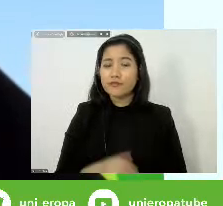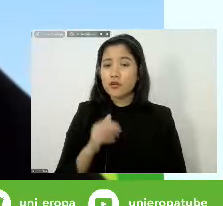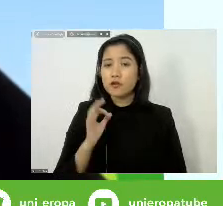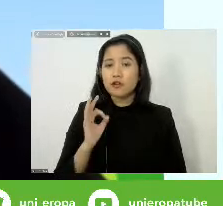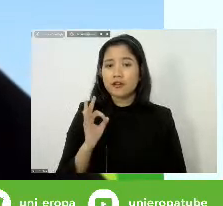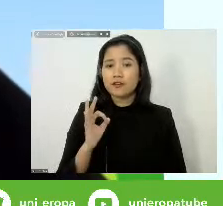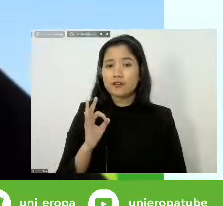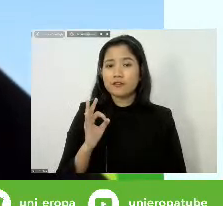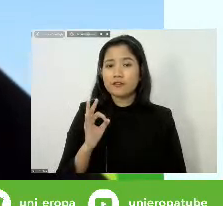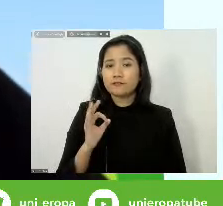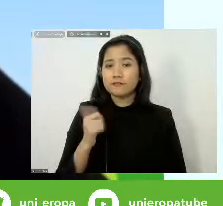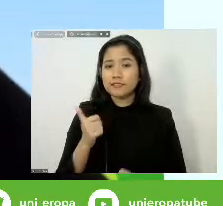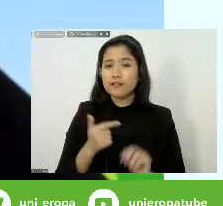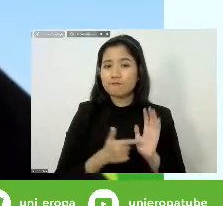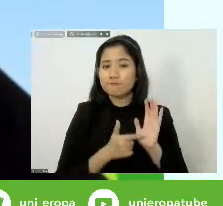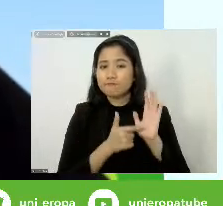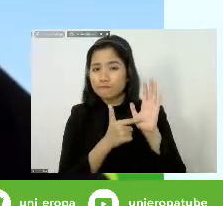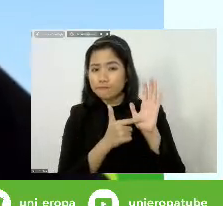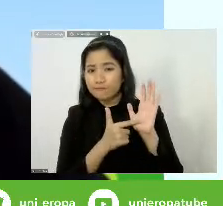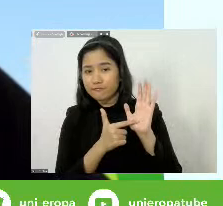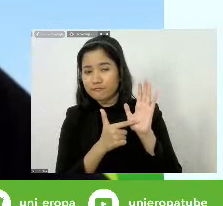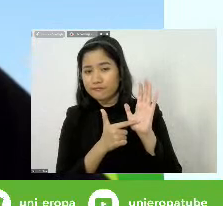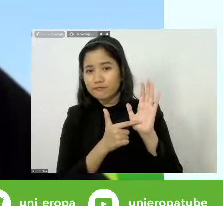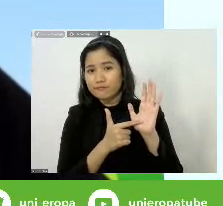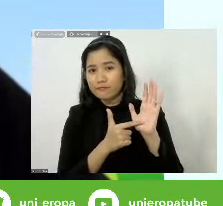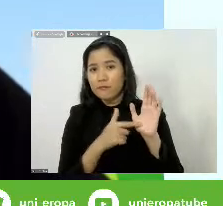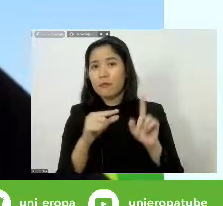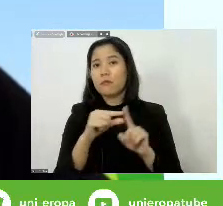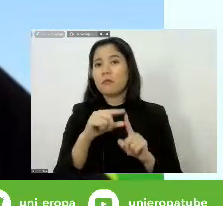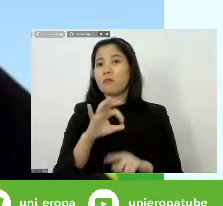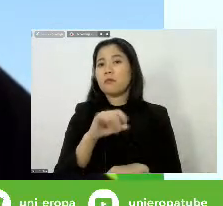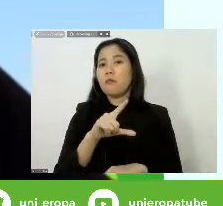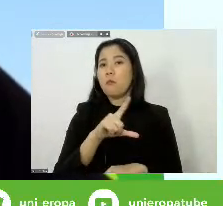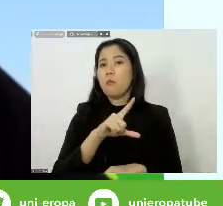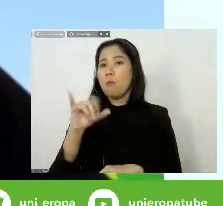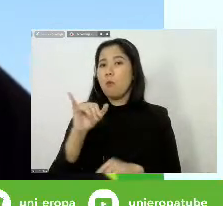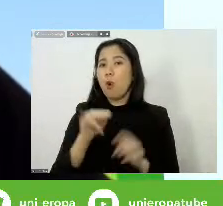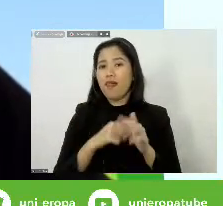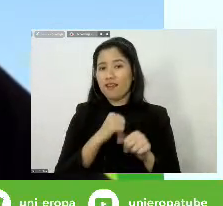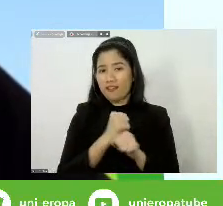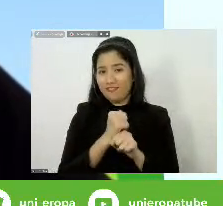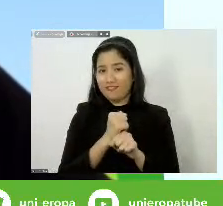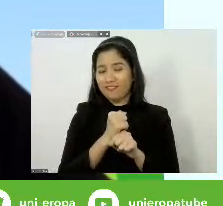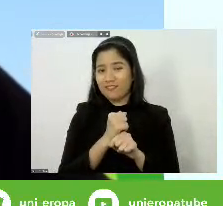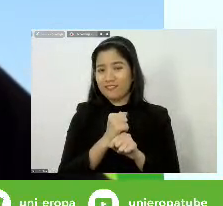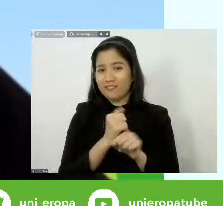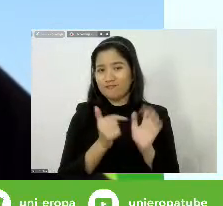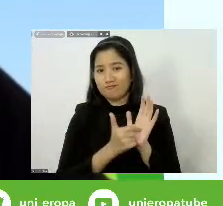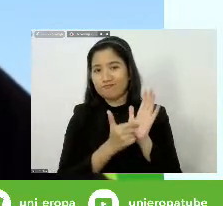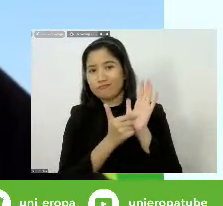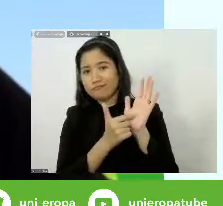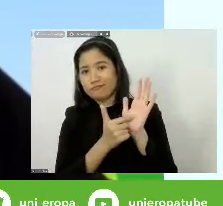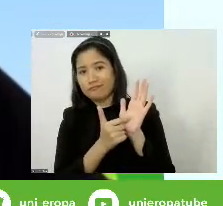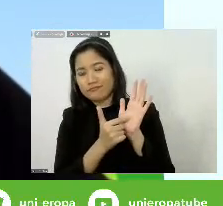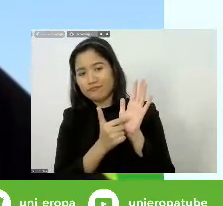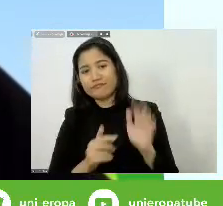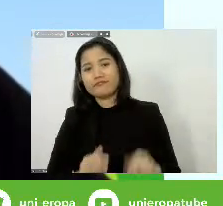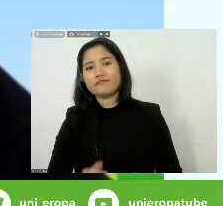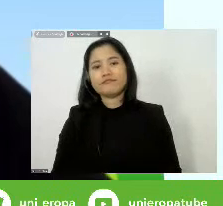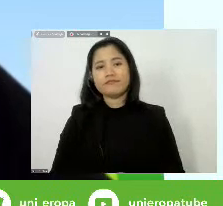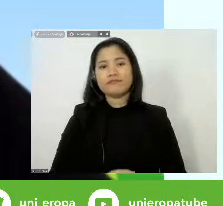boleh-boleh Tampilkan hasilnya jadi temen-temen panitia Hai